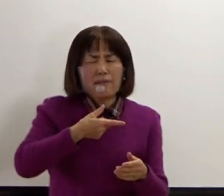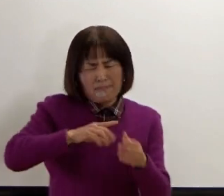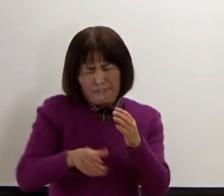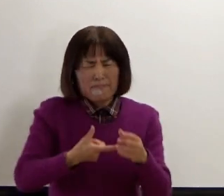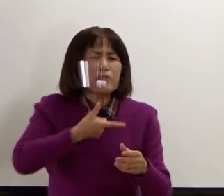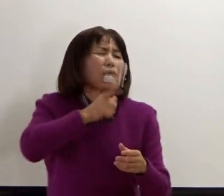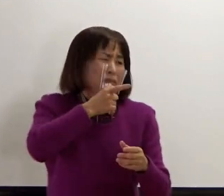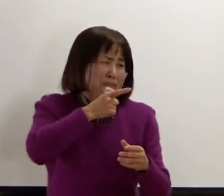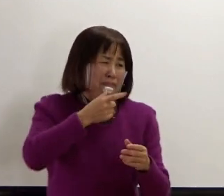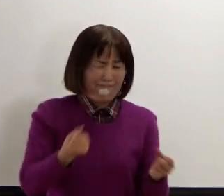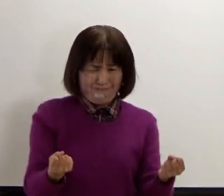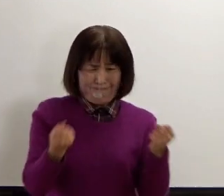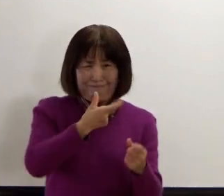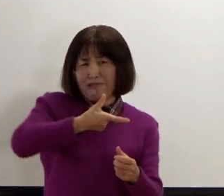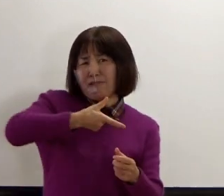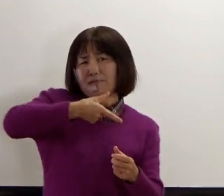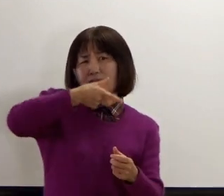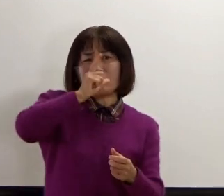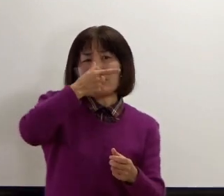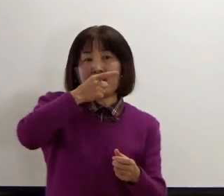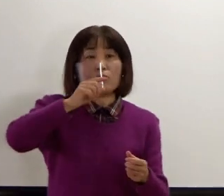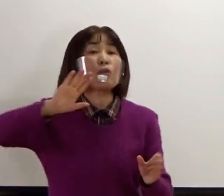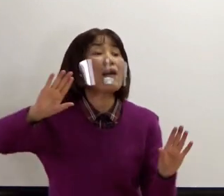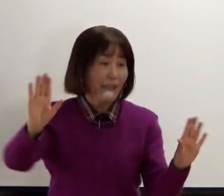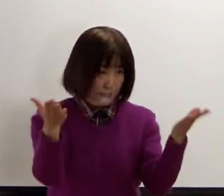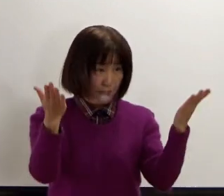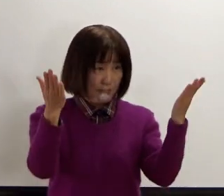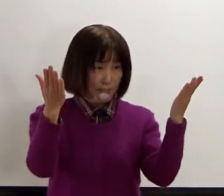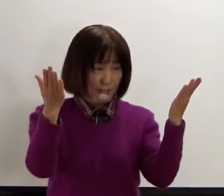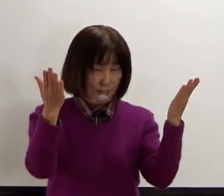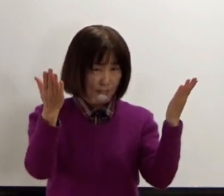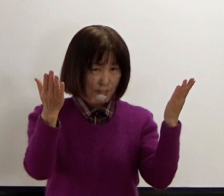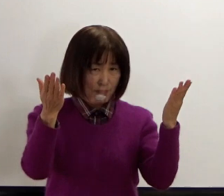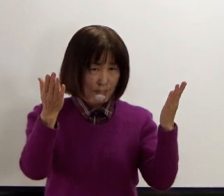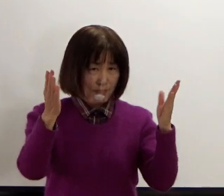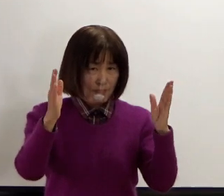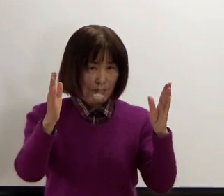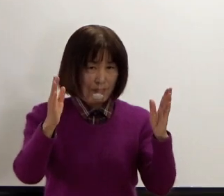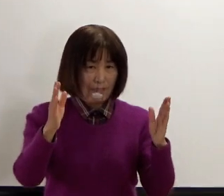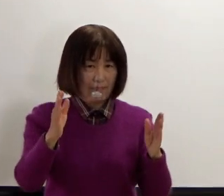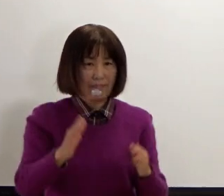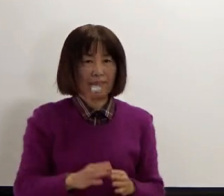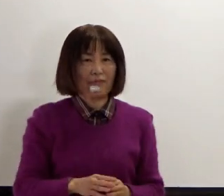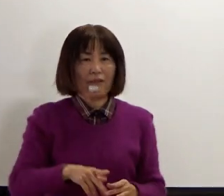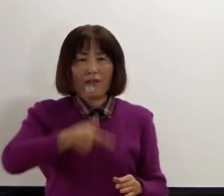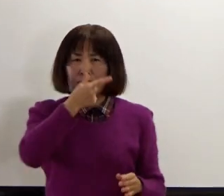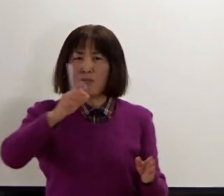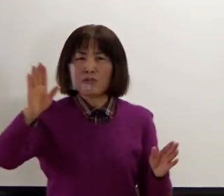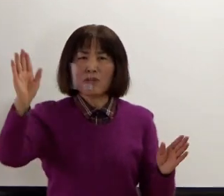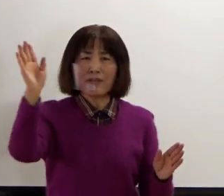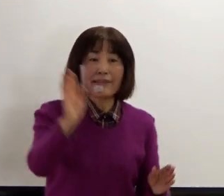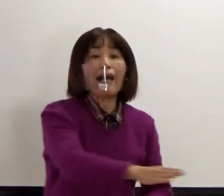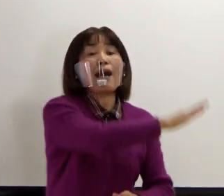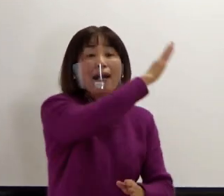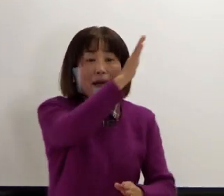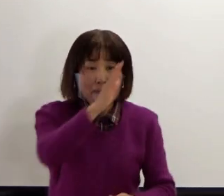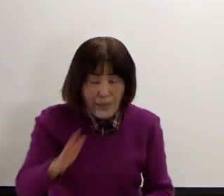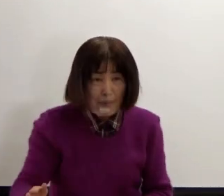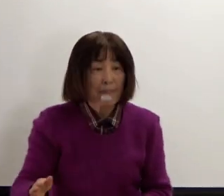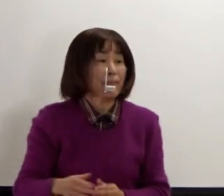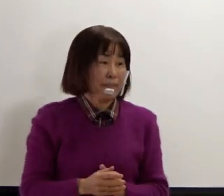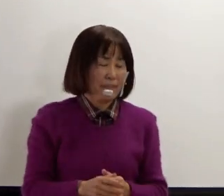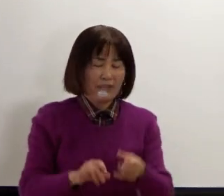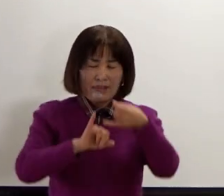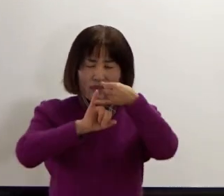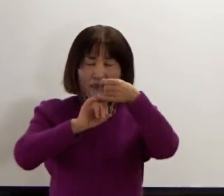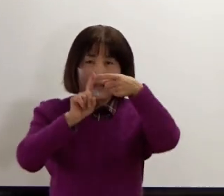ですね。ブドウ酒や強い酒を飲まず、あるいはまあ飲むなということなんですけど、これは旧約聖書にです